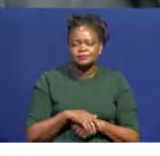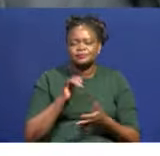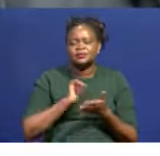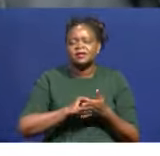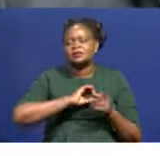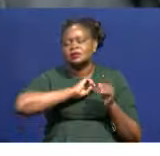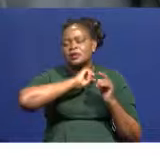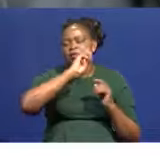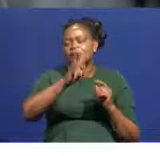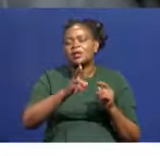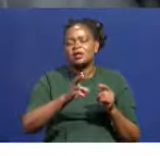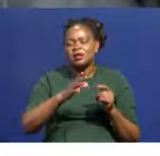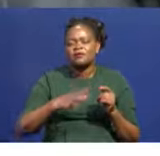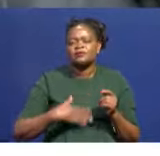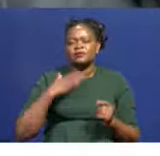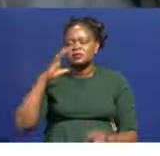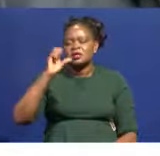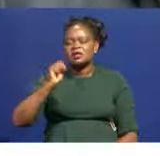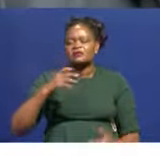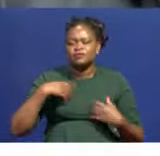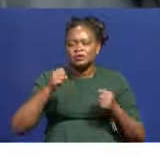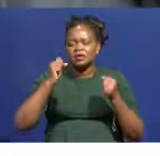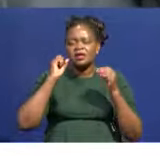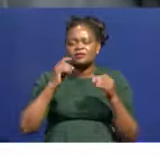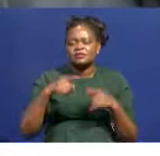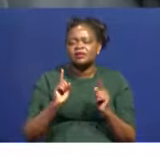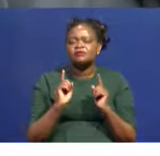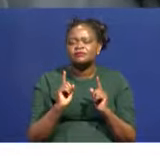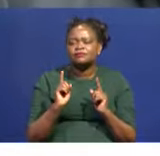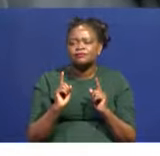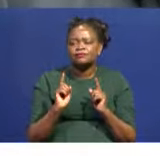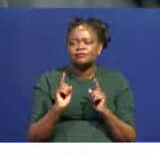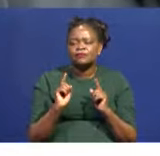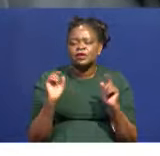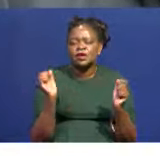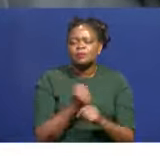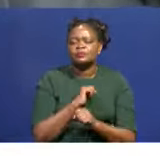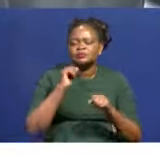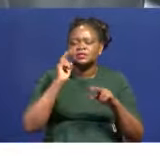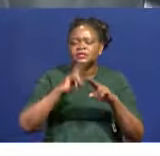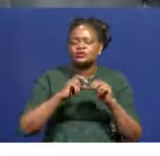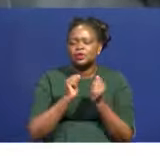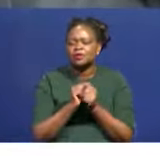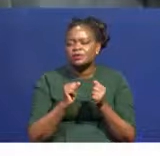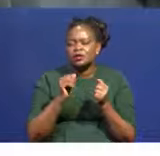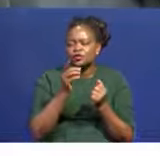wataenda kuvisit Nakhumicha kama Nakhumicha hata kaa chini na madaktari